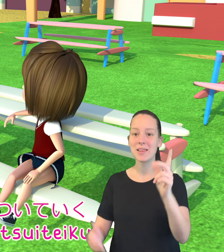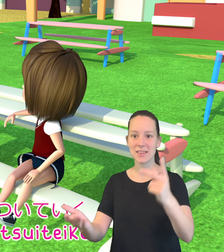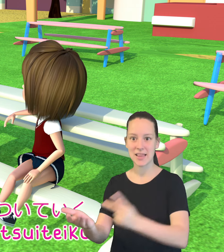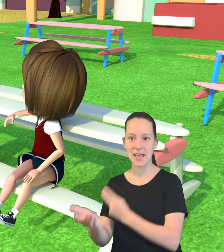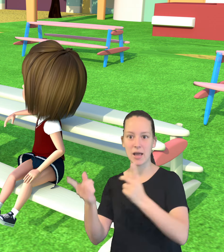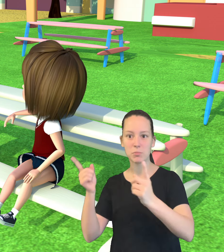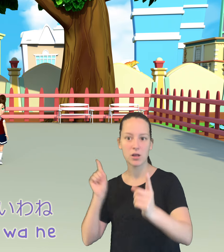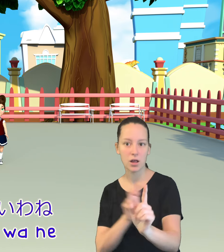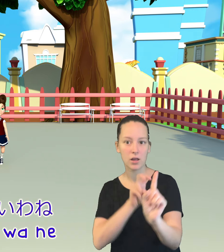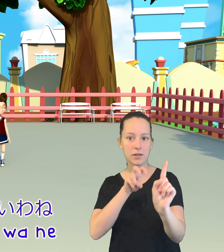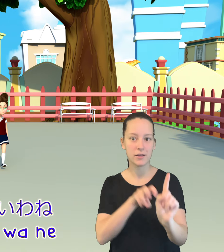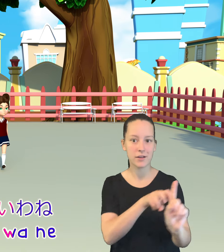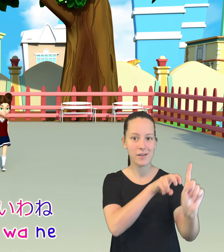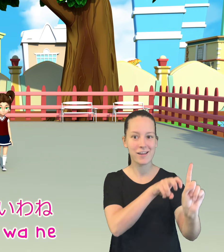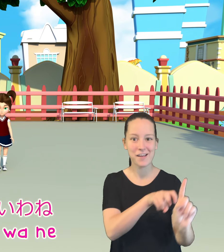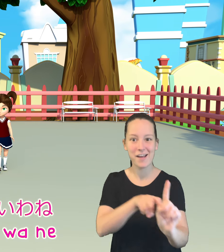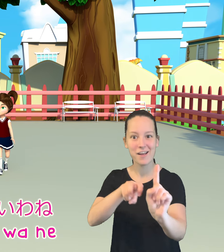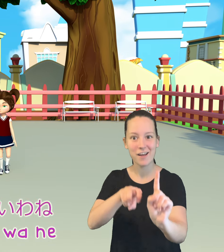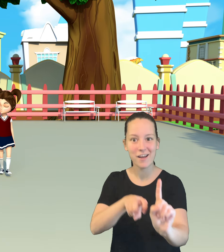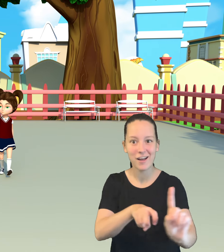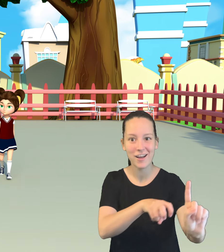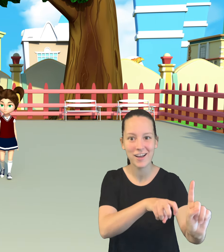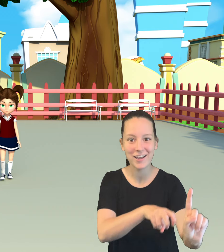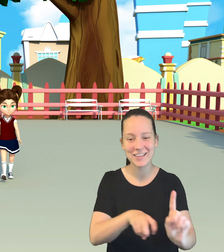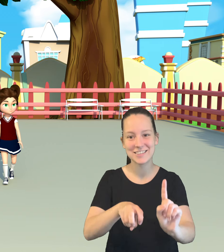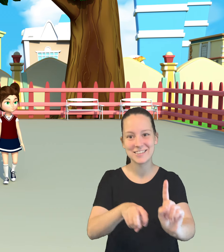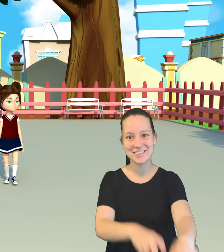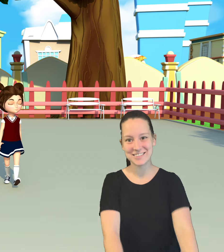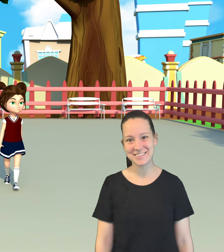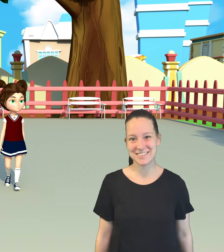ついていく可愛いわね